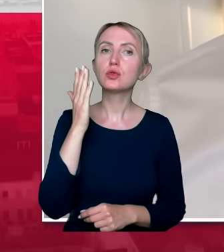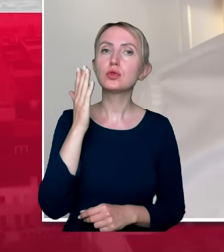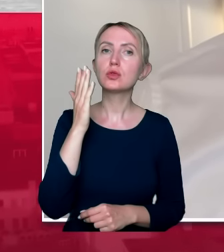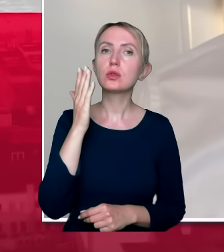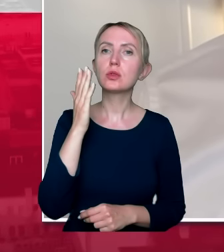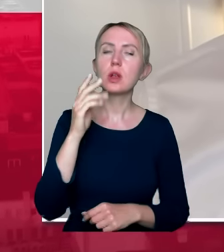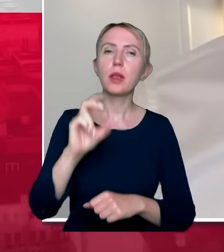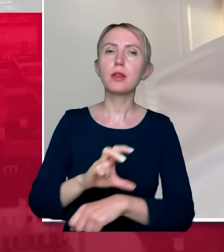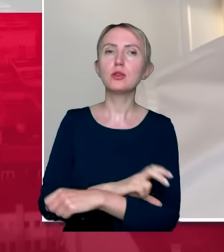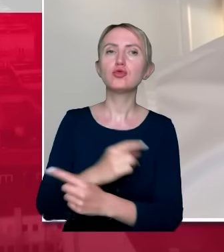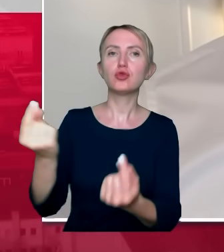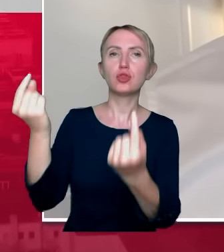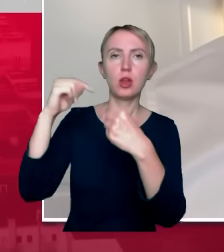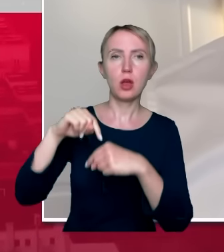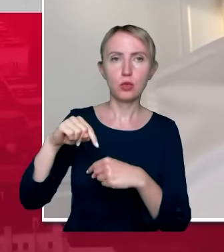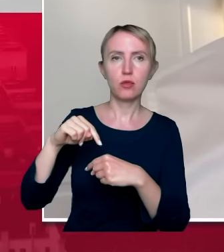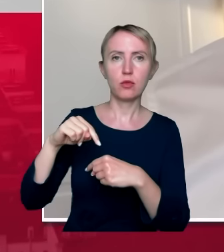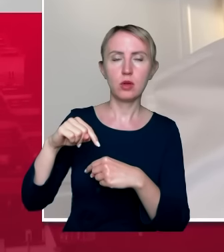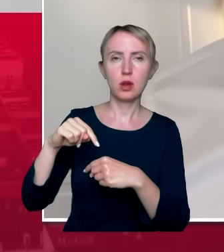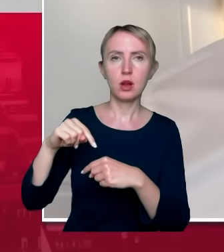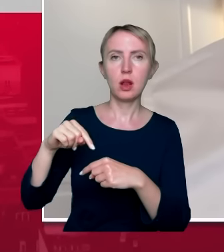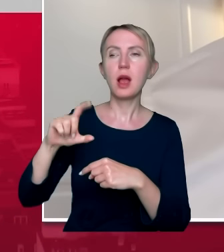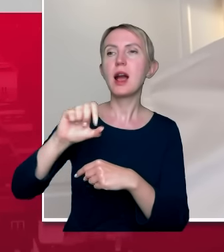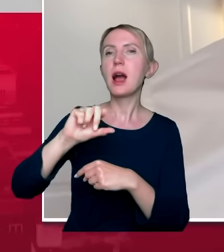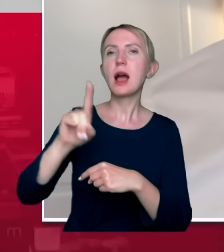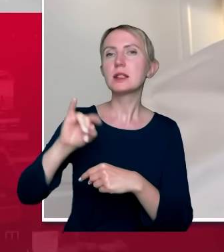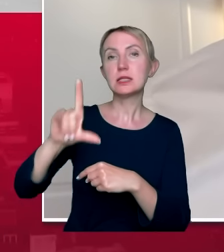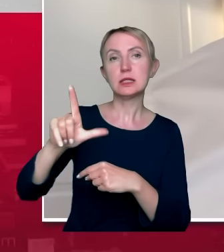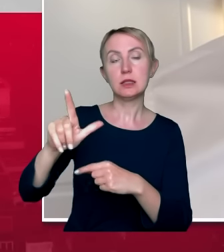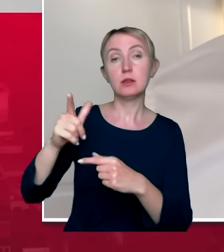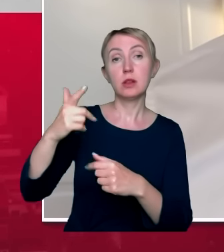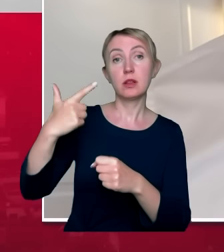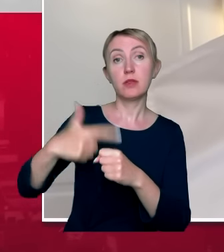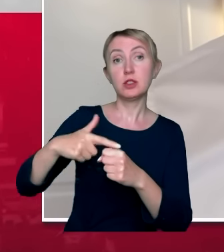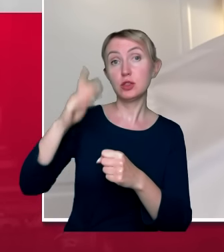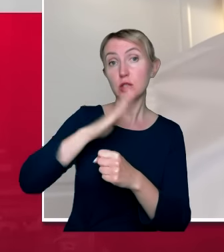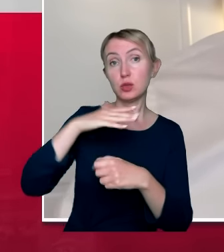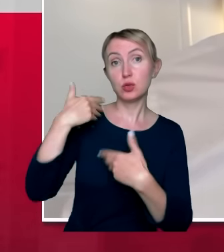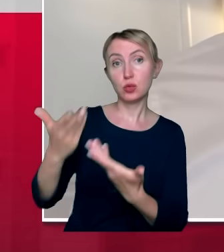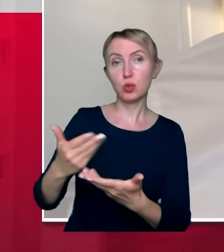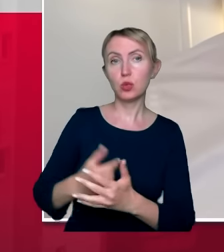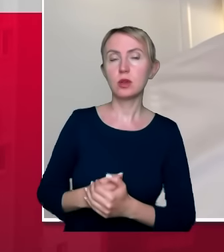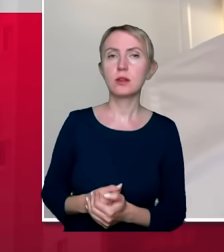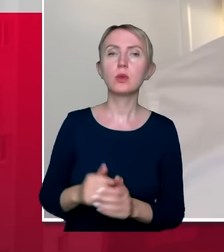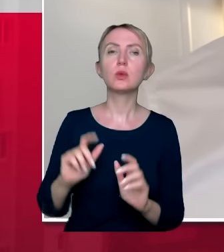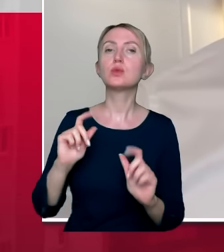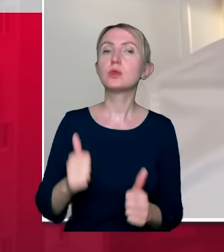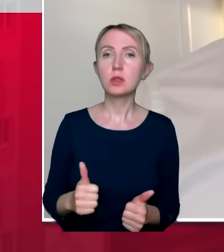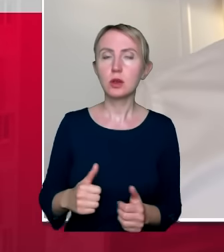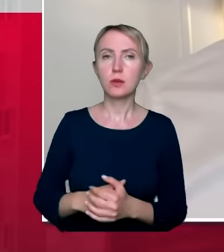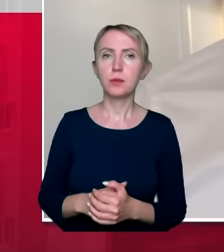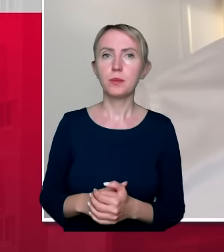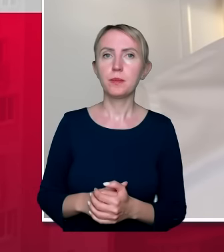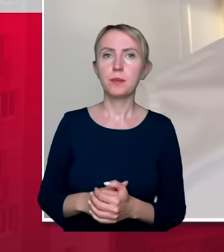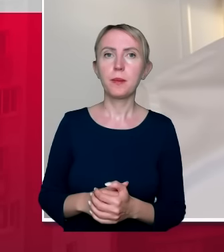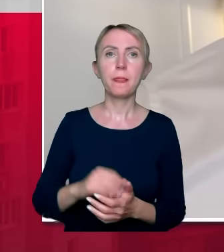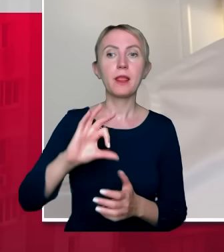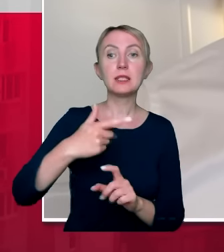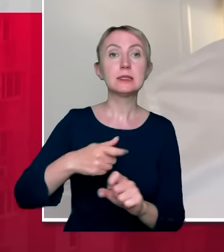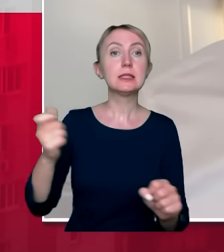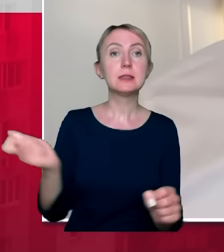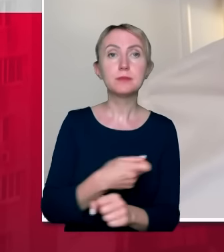inżynierów. Azyl dla nich stworzyła w ilości 20 sztuk. I cóż się stało? Otóż zamordowano jej syna.